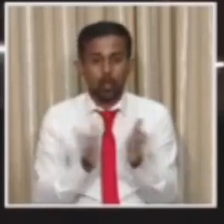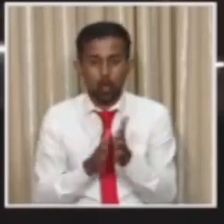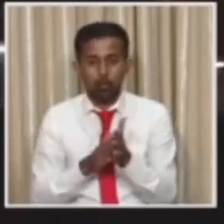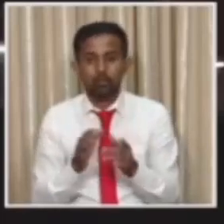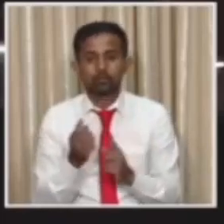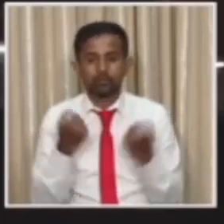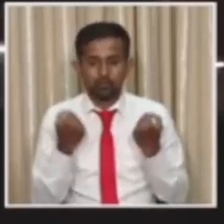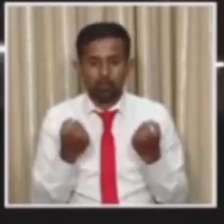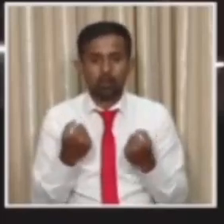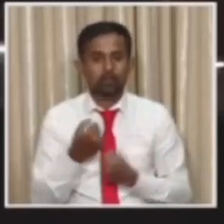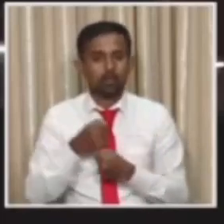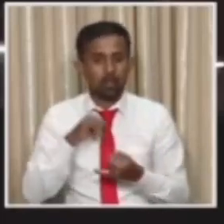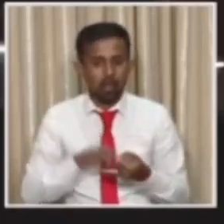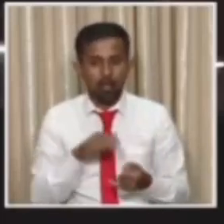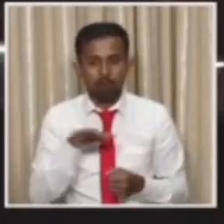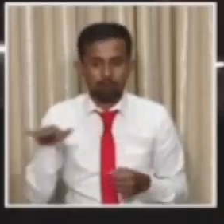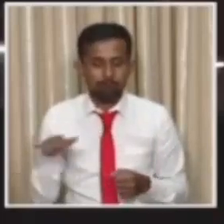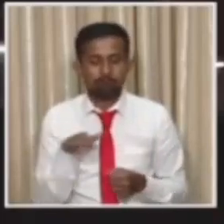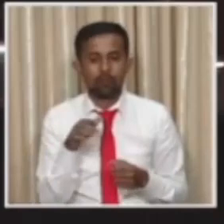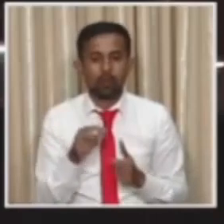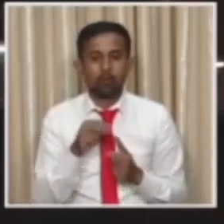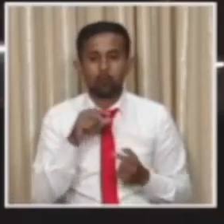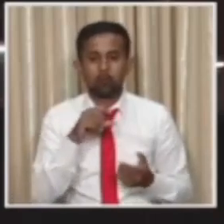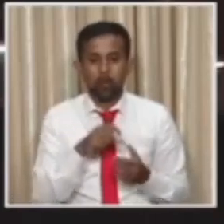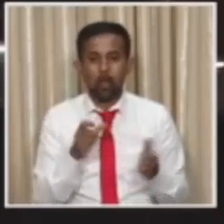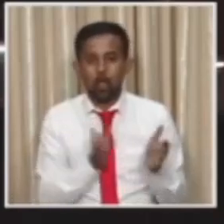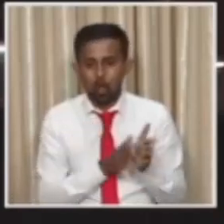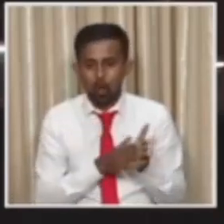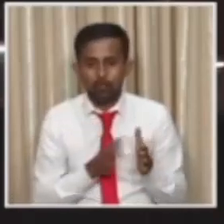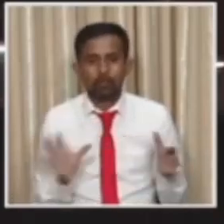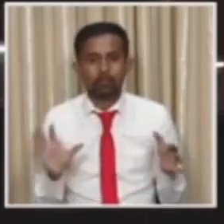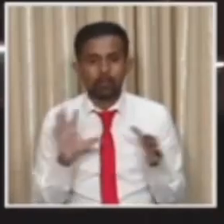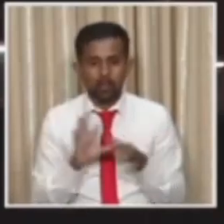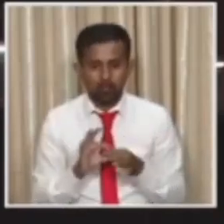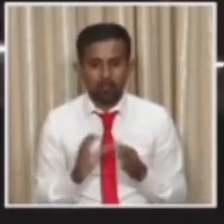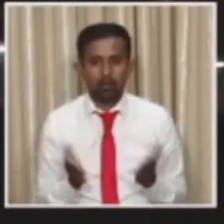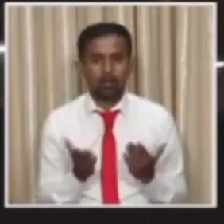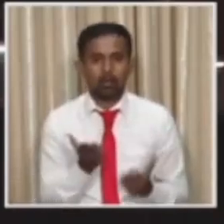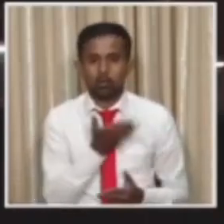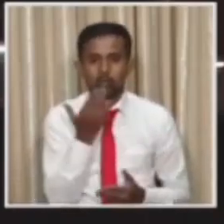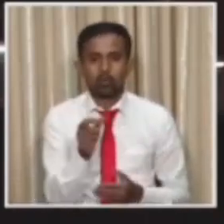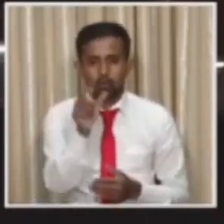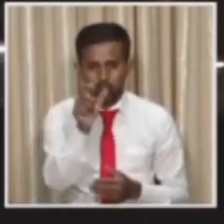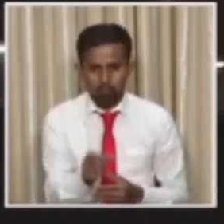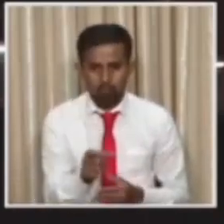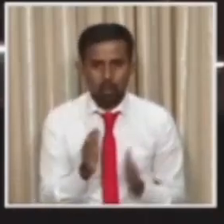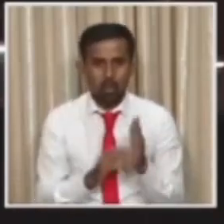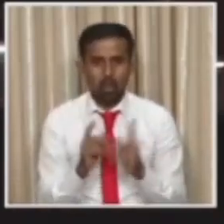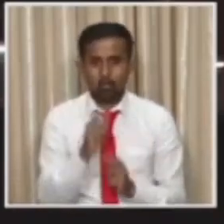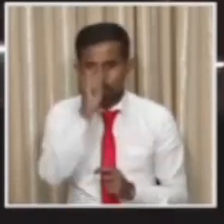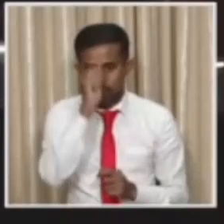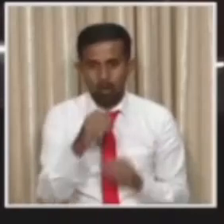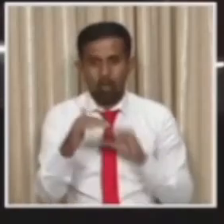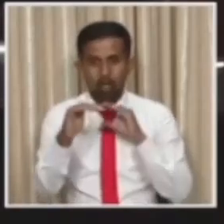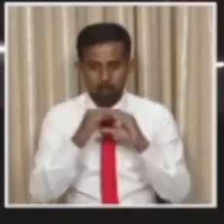පුළුවන් අපේ ගම්මානවල එහෙම නැත්නම් අපේ ප්‍රාදේශ සම්බන්ධන කමිටු සම්බන්ධ කරගෙන අපිට ඒවල් කරන්න පුළුවන්. ඔබතුමා අපිට ගරු අමාත්‍යතුමා අපිට එවලා